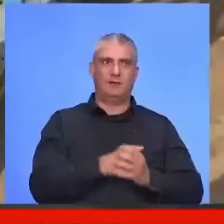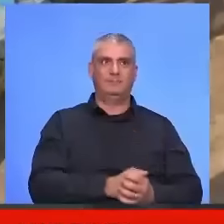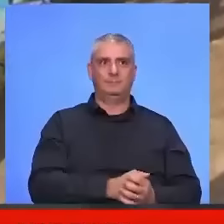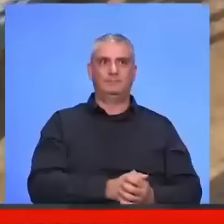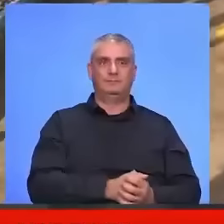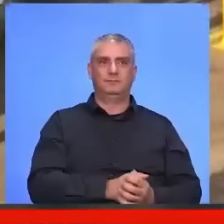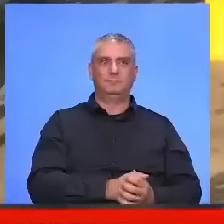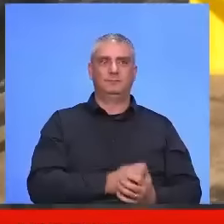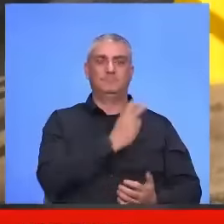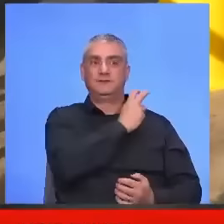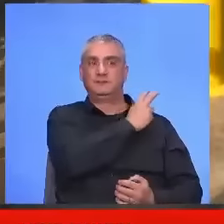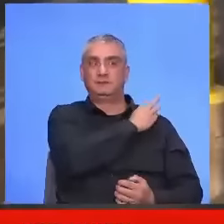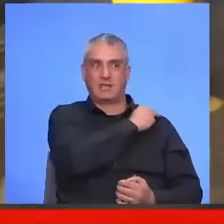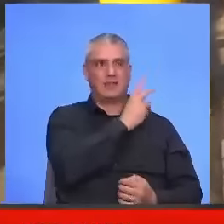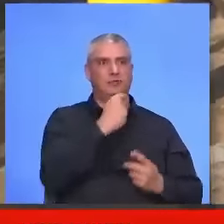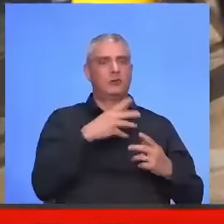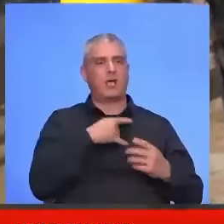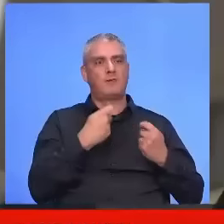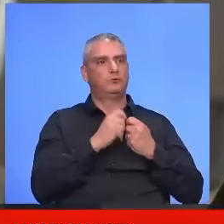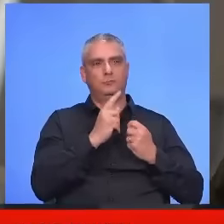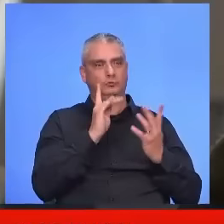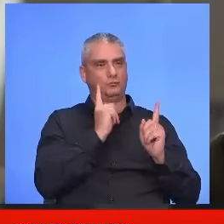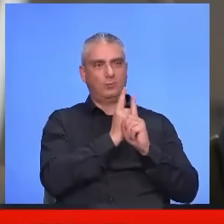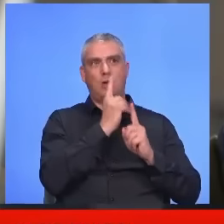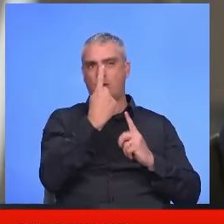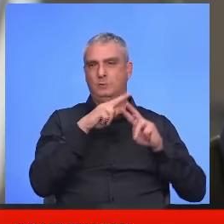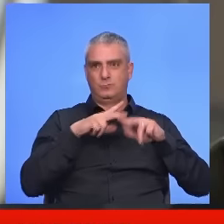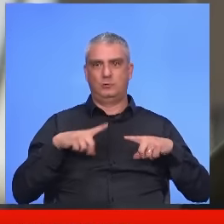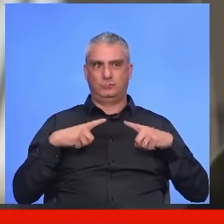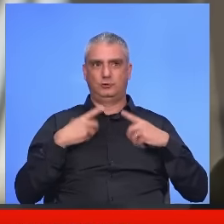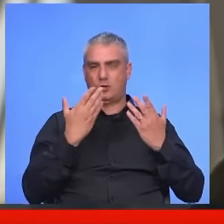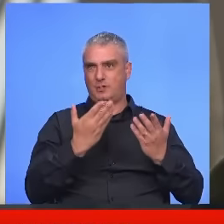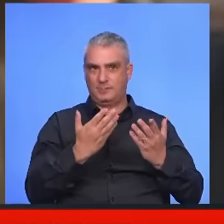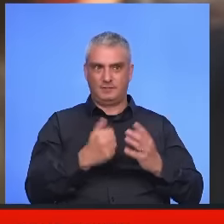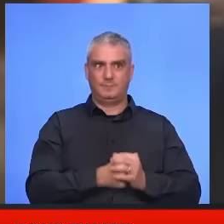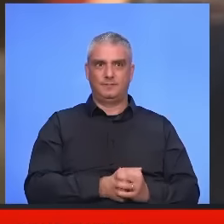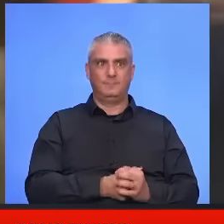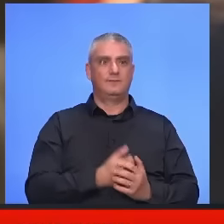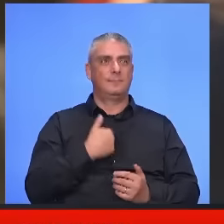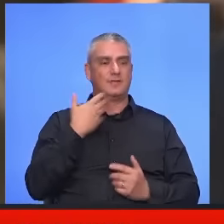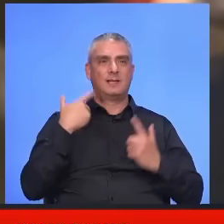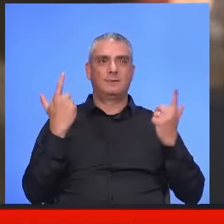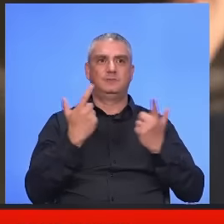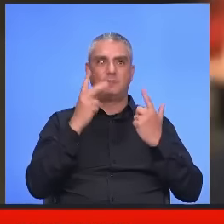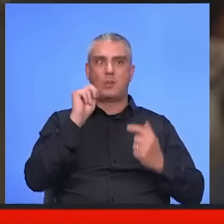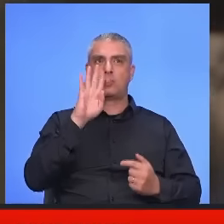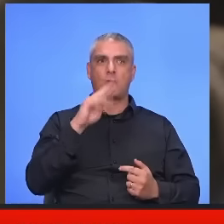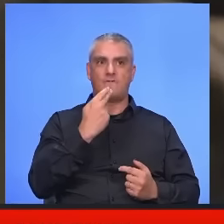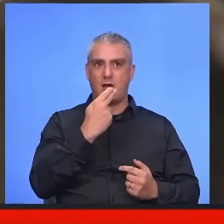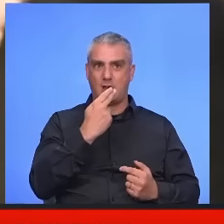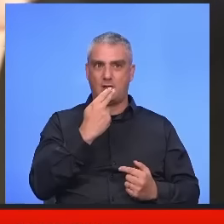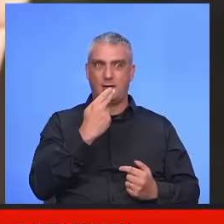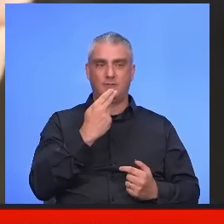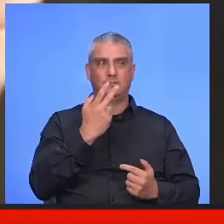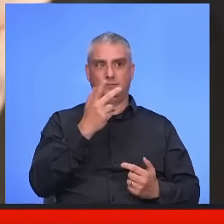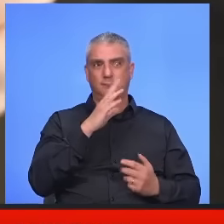לסרן עמית, חוויה משותפת עם מי שעומדים מולו, גם הוא שורד. הייתי במסיבה בנובה,